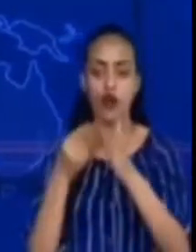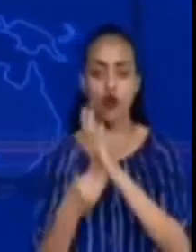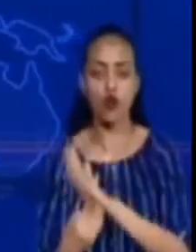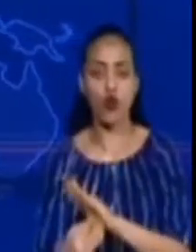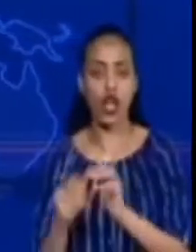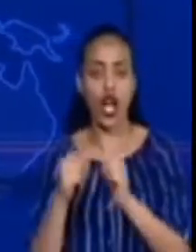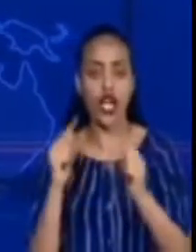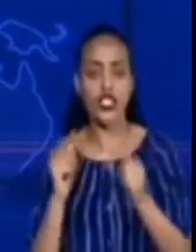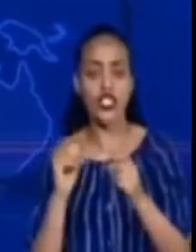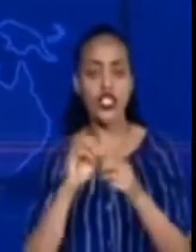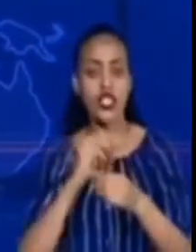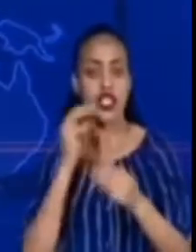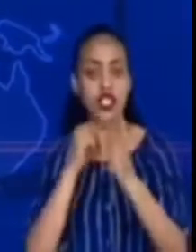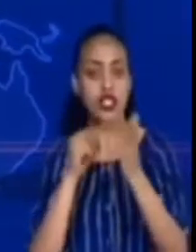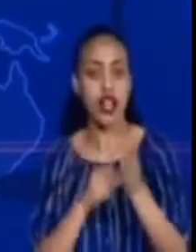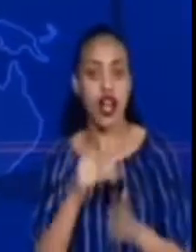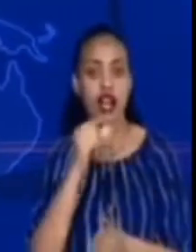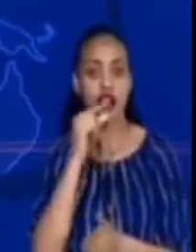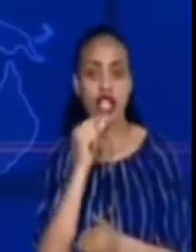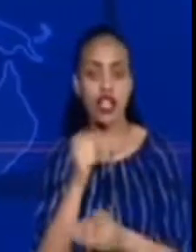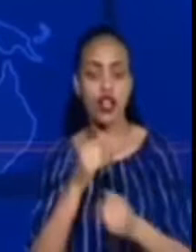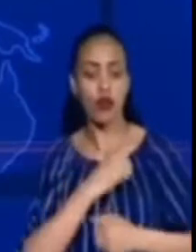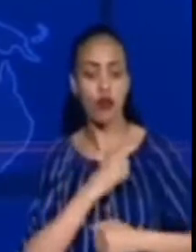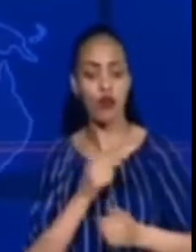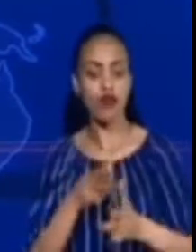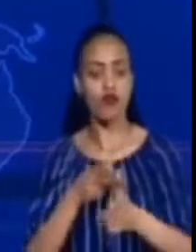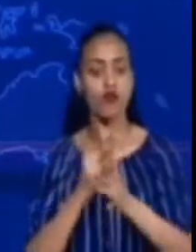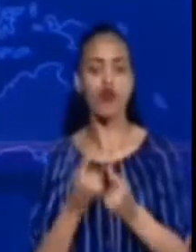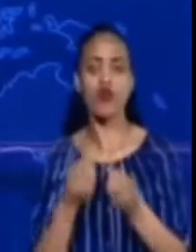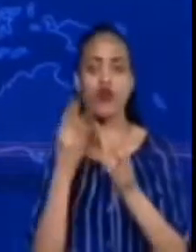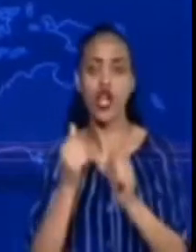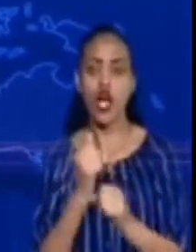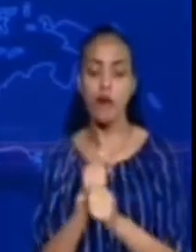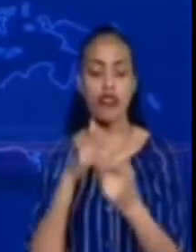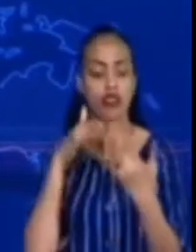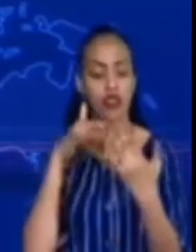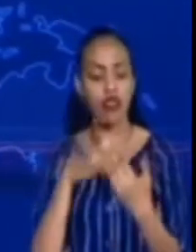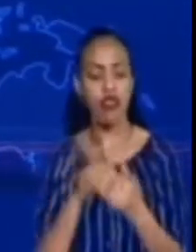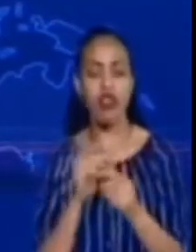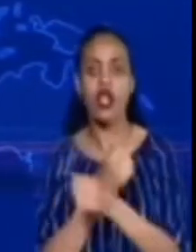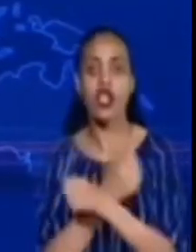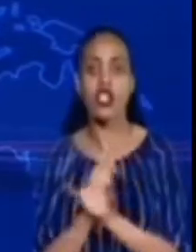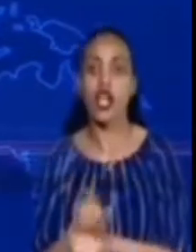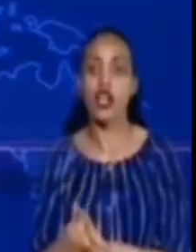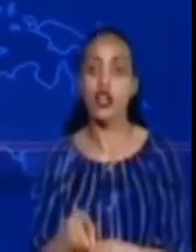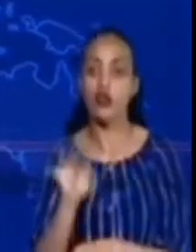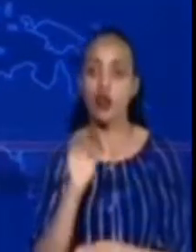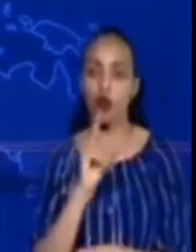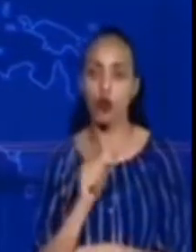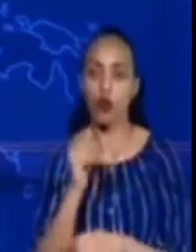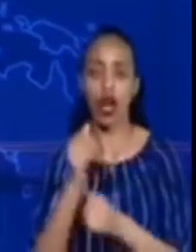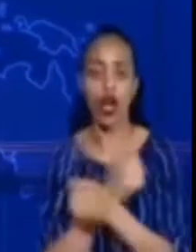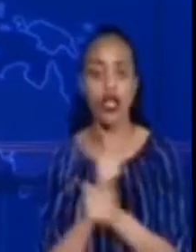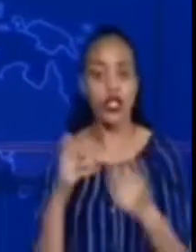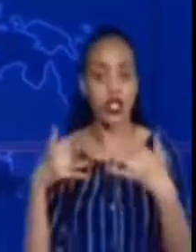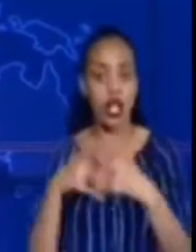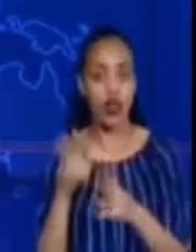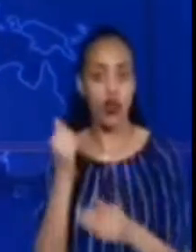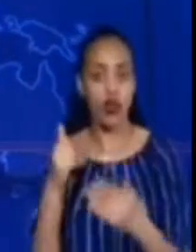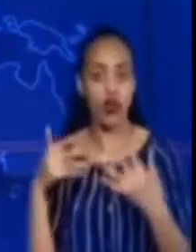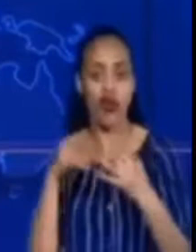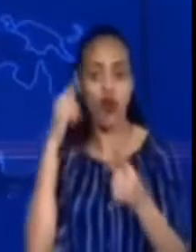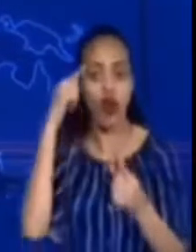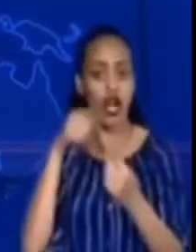በይ ከነከቴ ምን ሃለለ ሊን ተማሩት ትጅታ ገመቱ ተበጀሳኒ አባንፍሰ